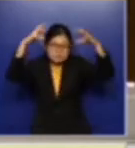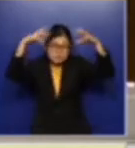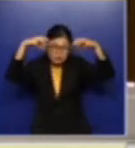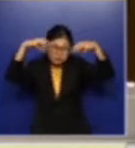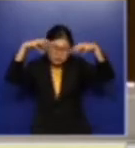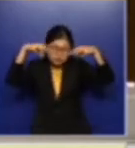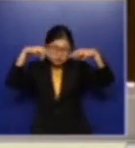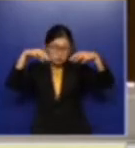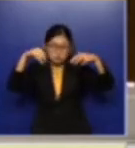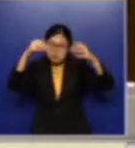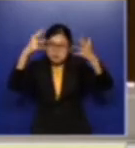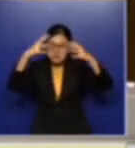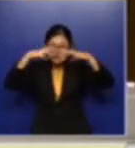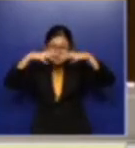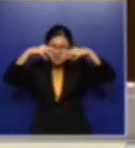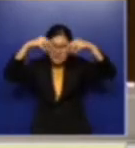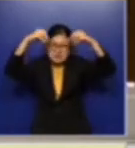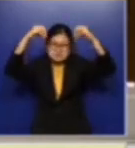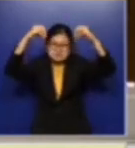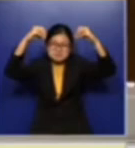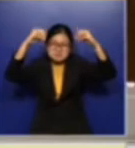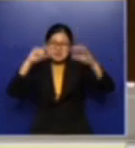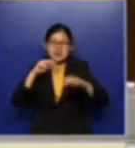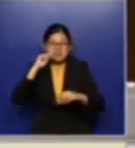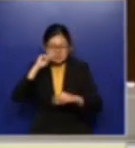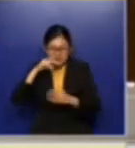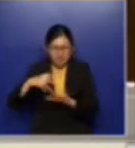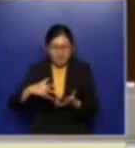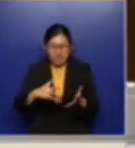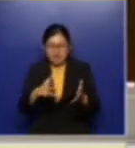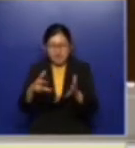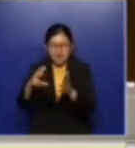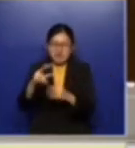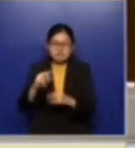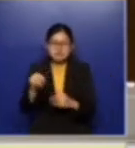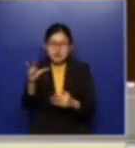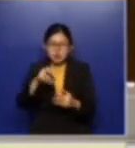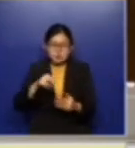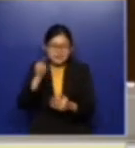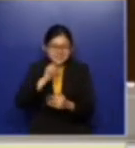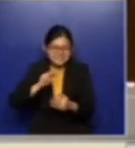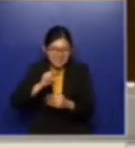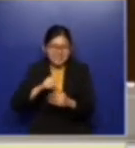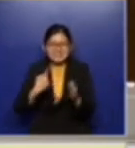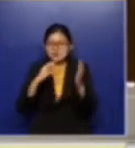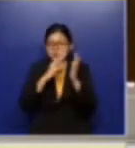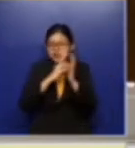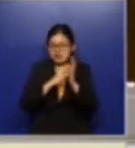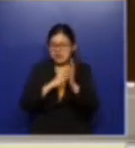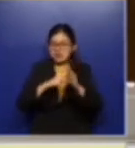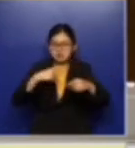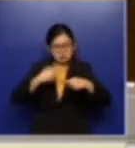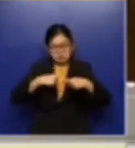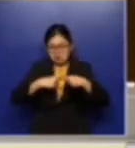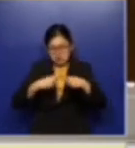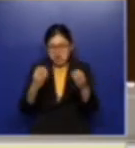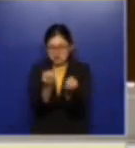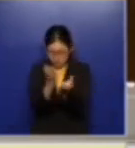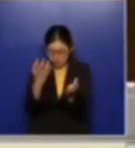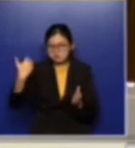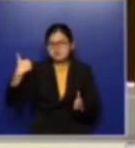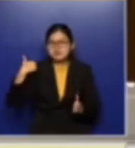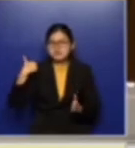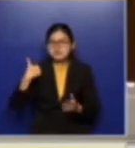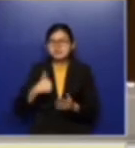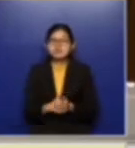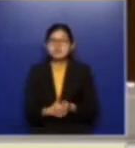ยังทิ้งช่วงอยู่อย่างนี้น้ำอุปโภคบริโภคของพี่น้องในเขตภาคกลางลำบากแน่นอนคราวนี้